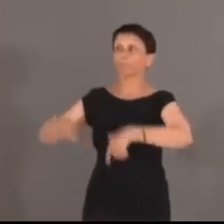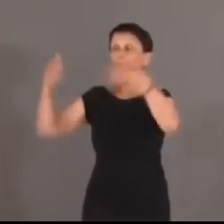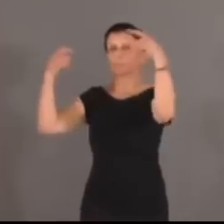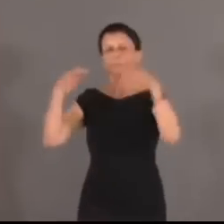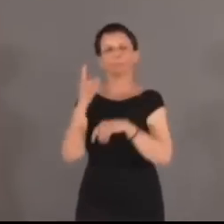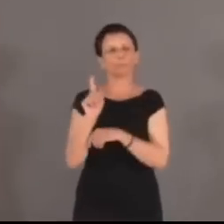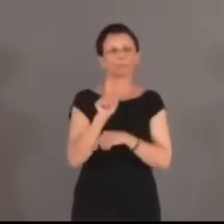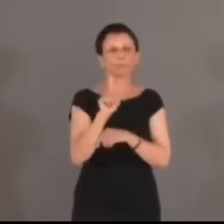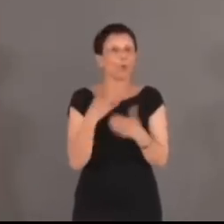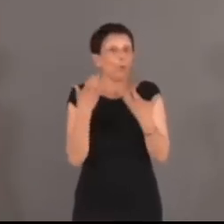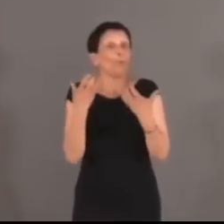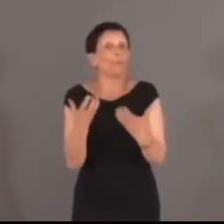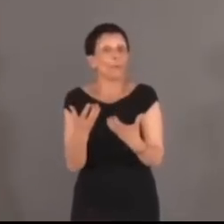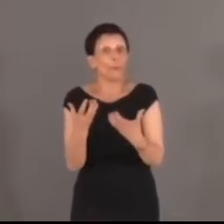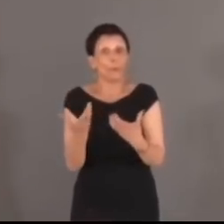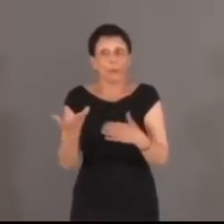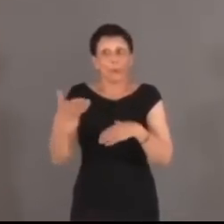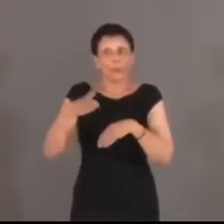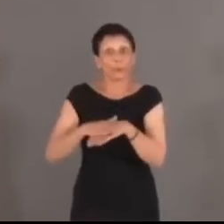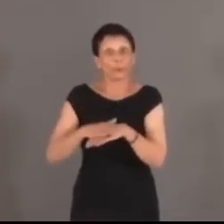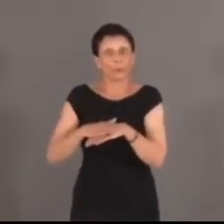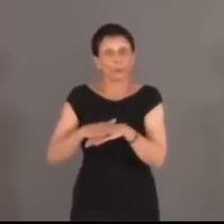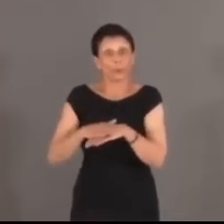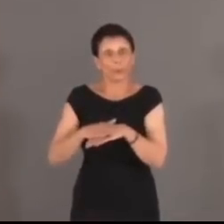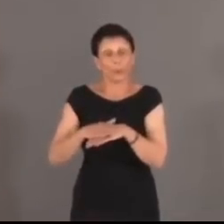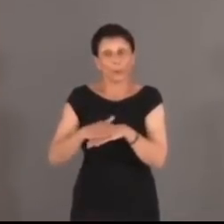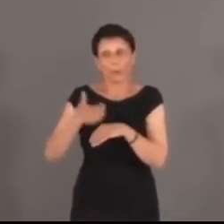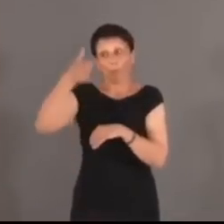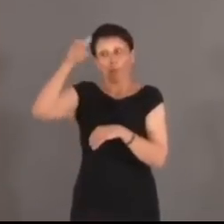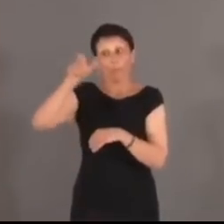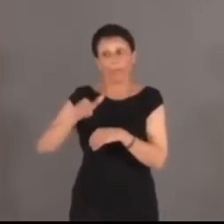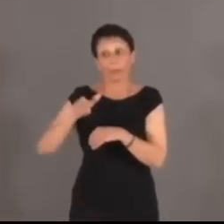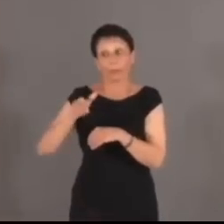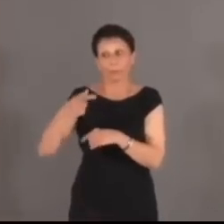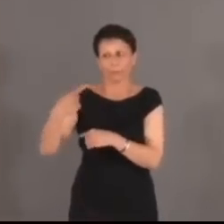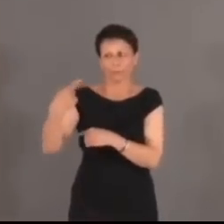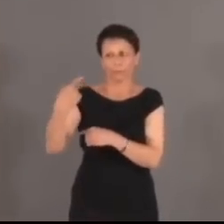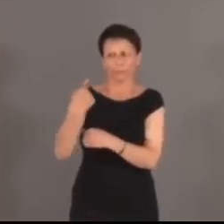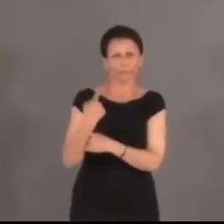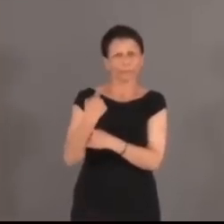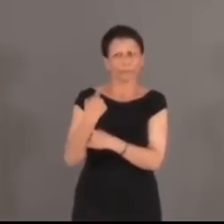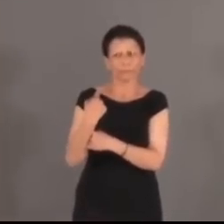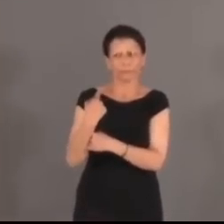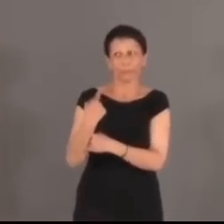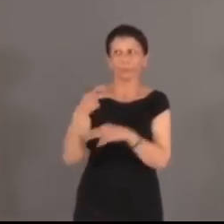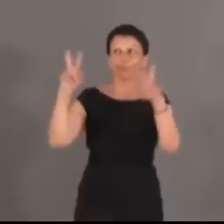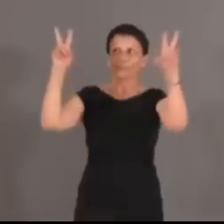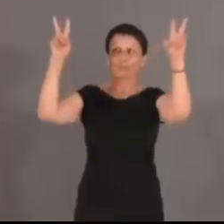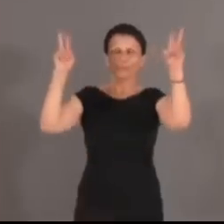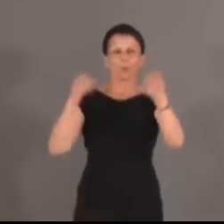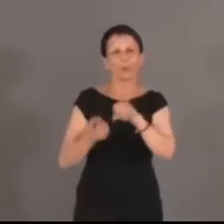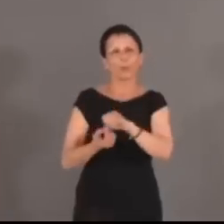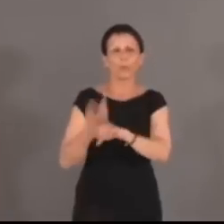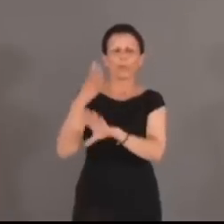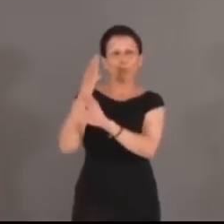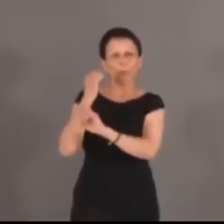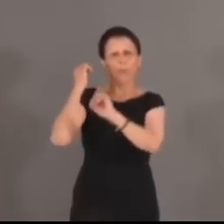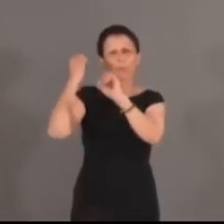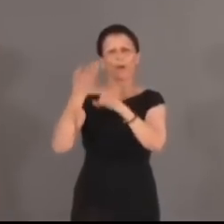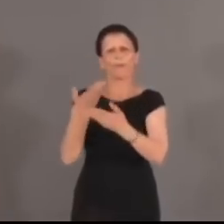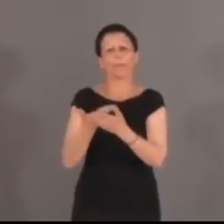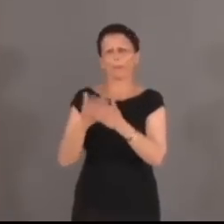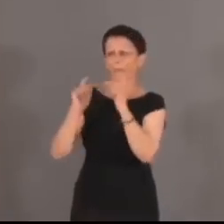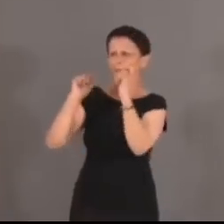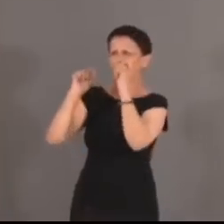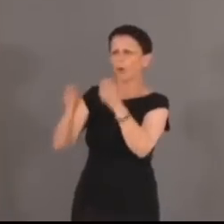Morelette. Et tout de suite, j'ai été pointé par un nouveau douanier, par ce que l'on appelle aujourd'hui un chouf,